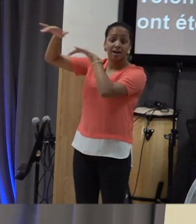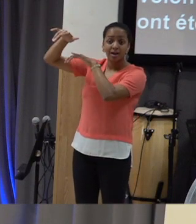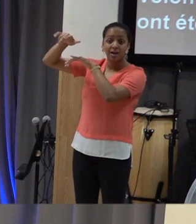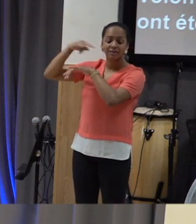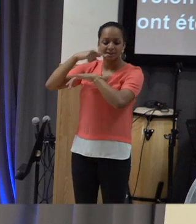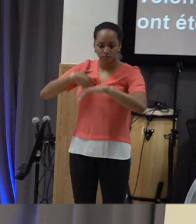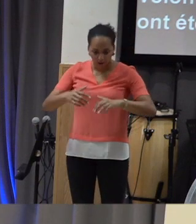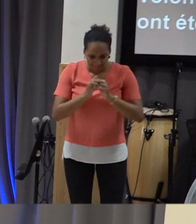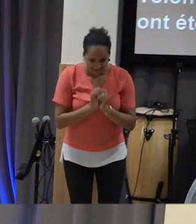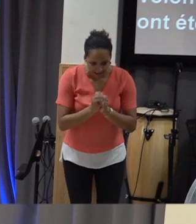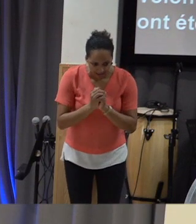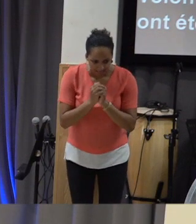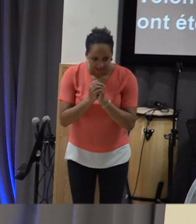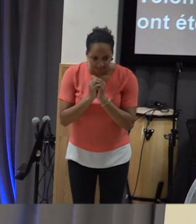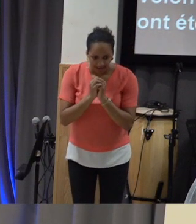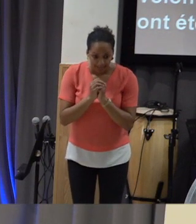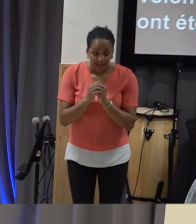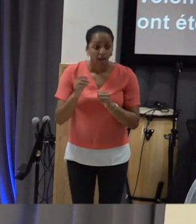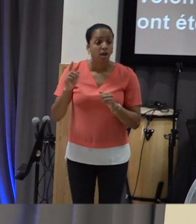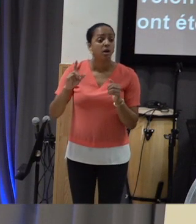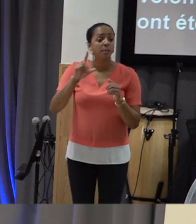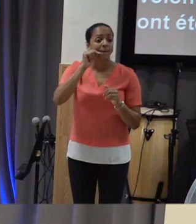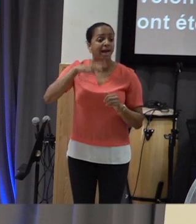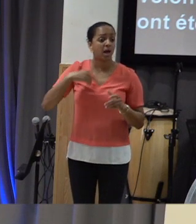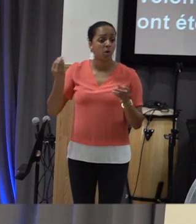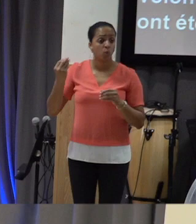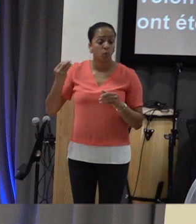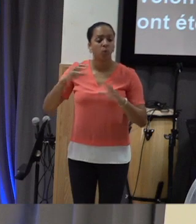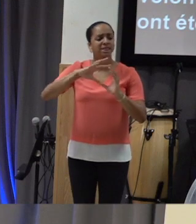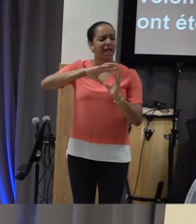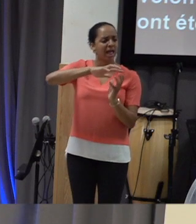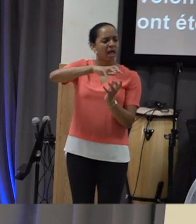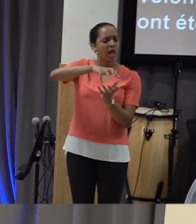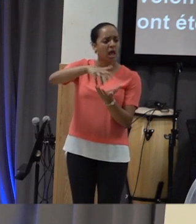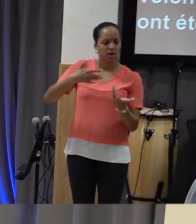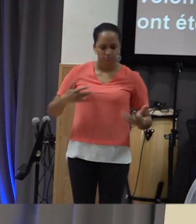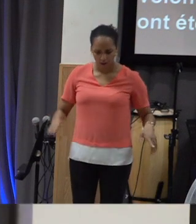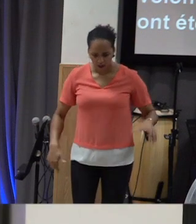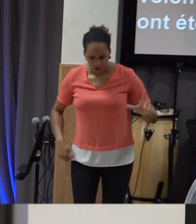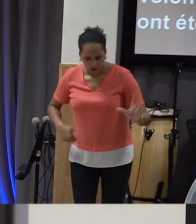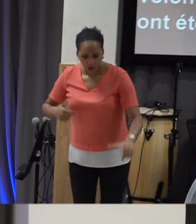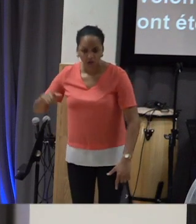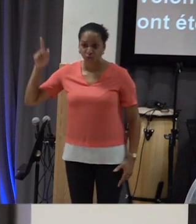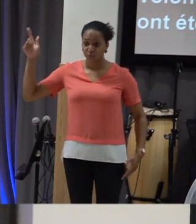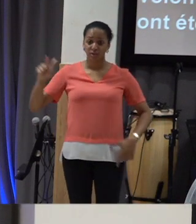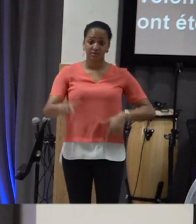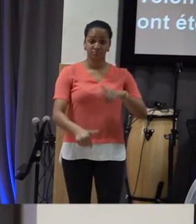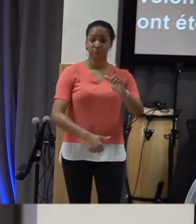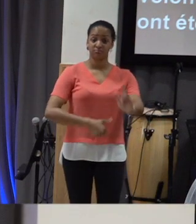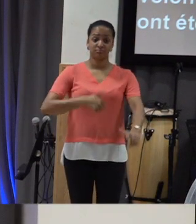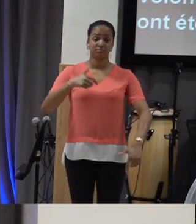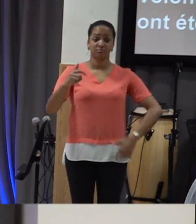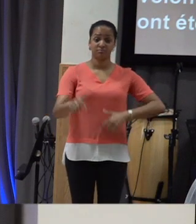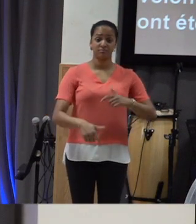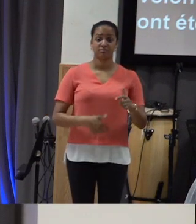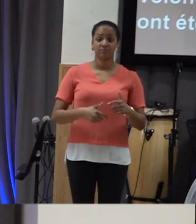qui est au-dessus de toi. Il est dans le ciel, il est au-dessus de toi. La terre que tu foules sous tes pieds, c'est son marchepied. Le ciel est